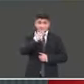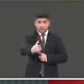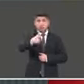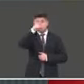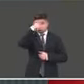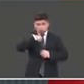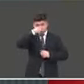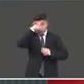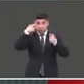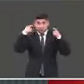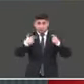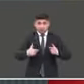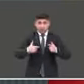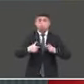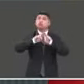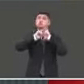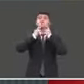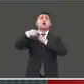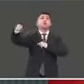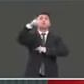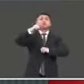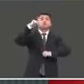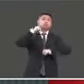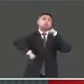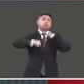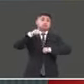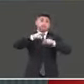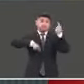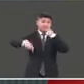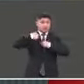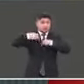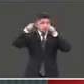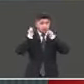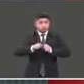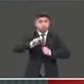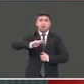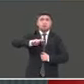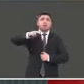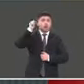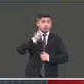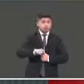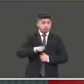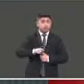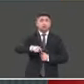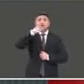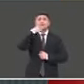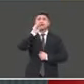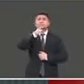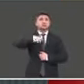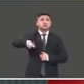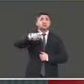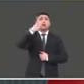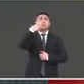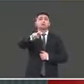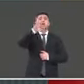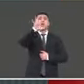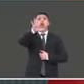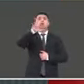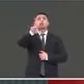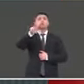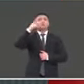küresel rekabet Ligi'nin en üstüne çıkartmış ve artık gençlerimize 2053